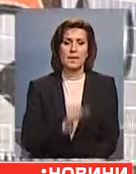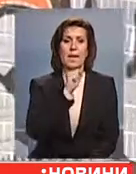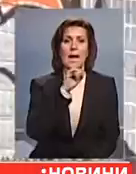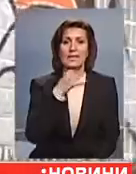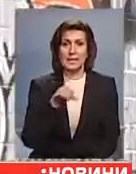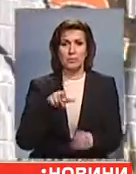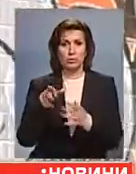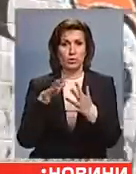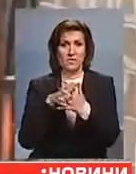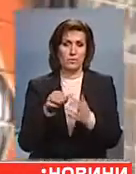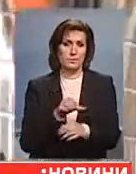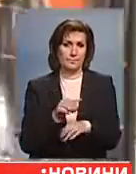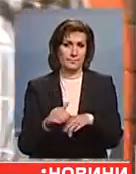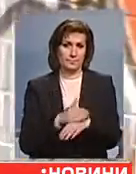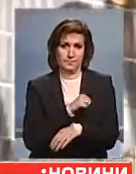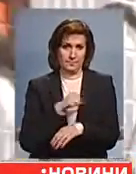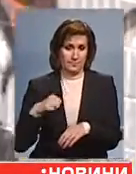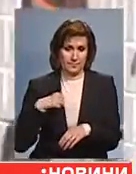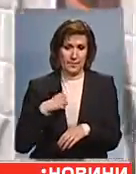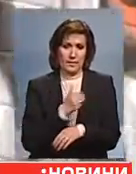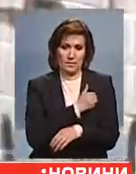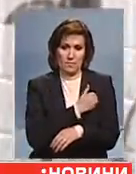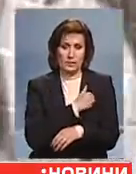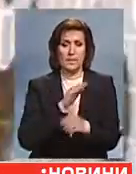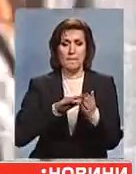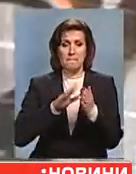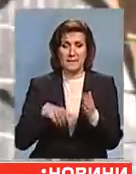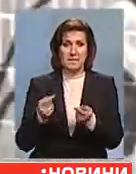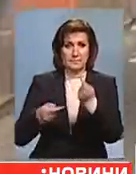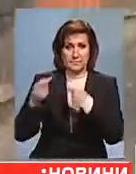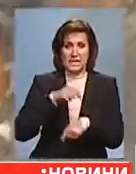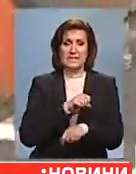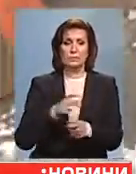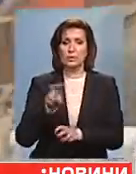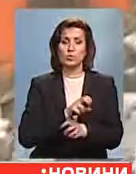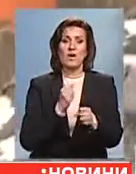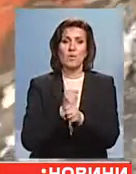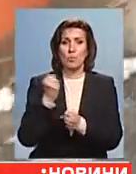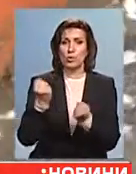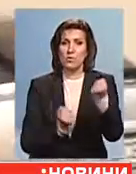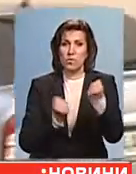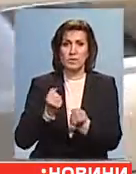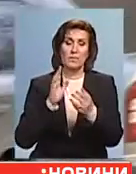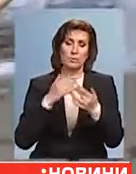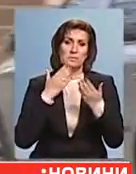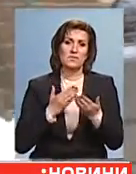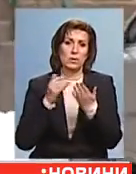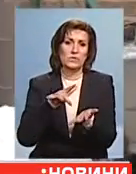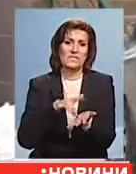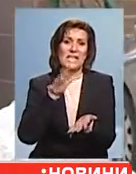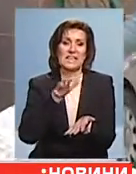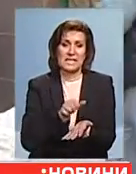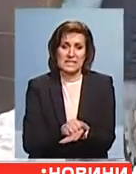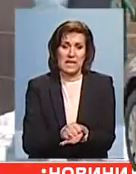Андрій пішов на фронт добровольцем. Після демобілізації 1,5 місяця самостійно шукав роботу водія. Далі звернувся до центру зайнятості.